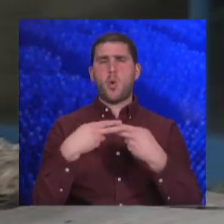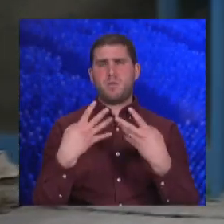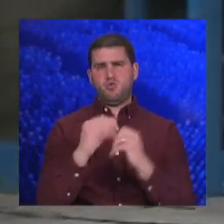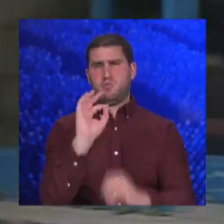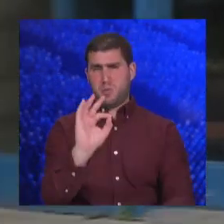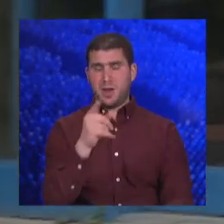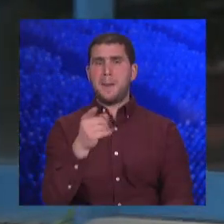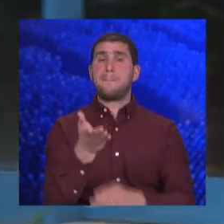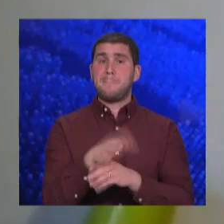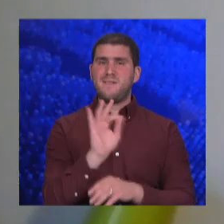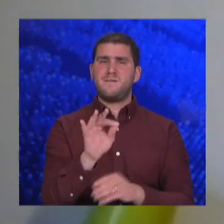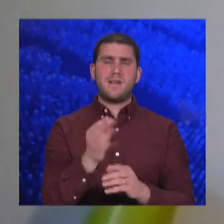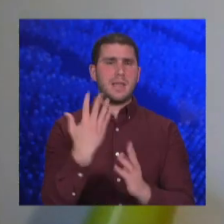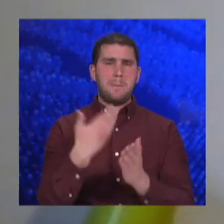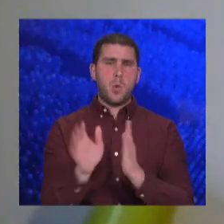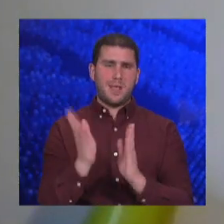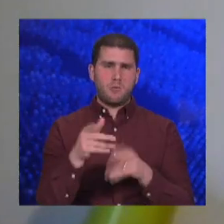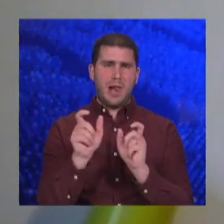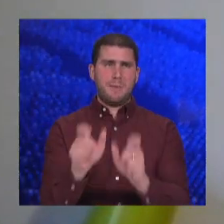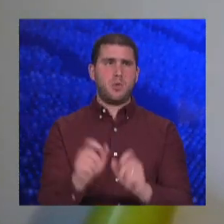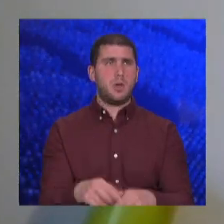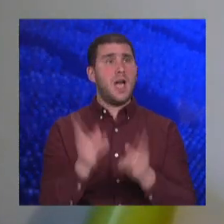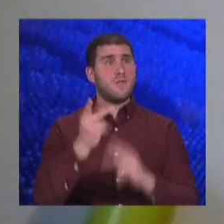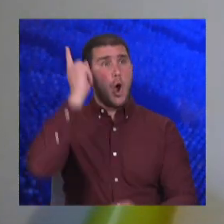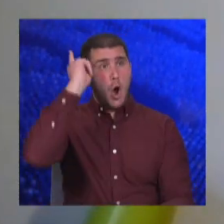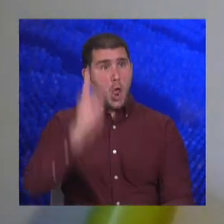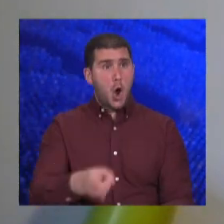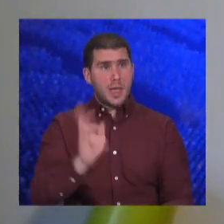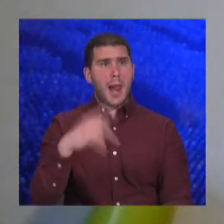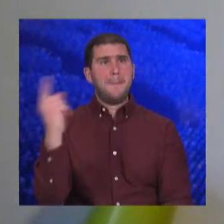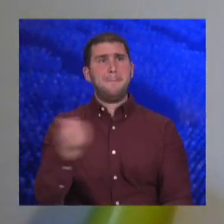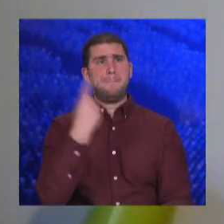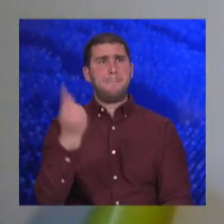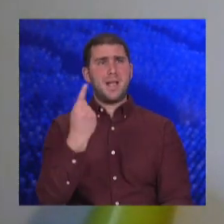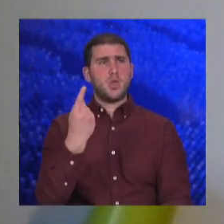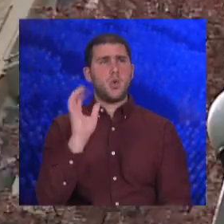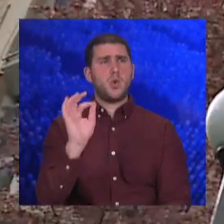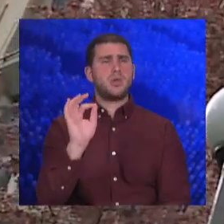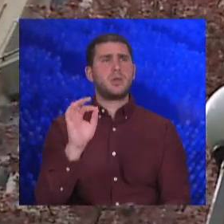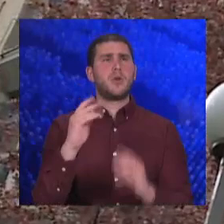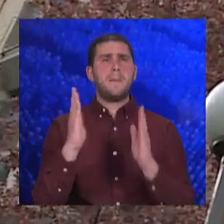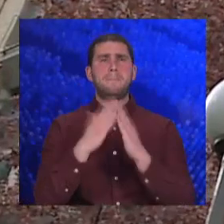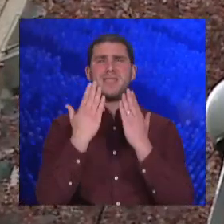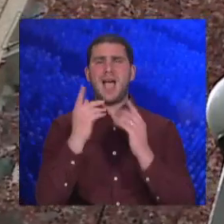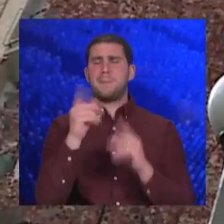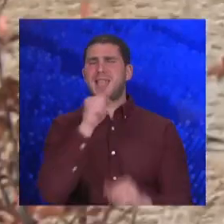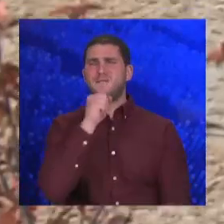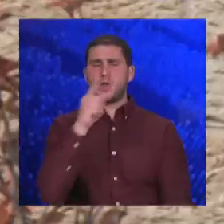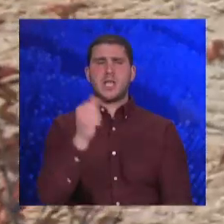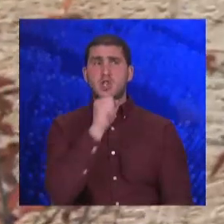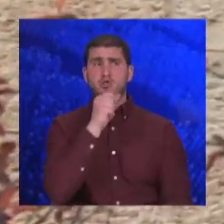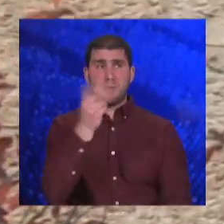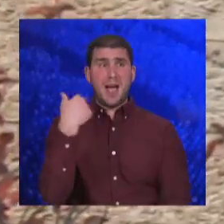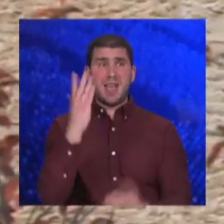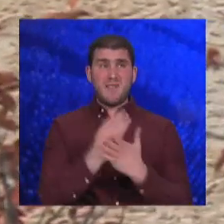המוות שלו היה נמנע. ניתן היה להורות על בידוד של בתי האבות, מקום בו יושבים הקשישים. היה צריך כבר בינואר,